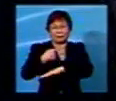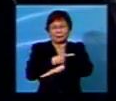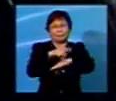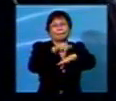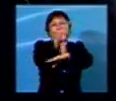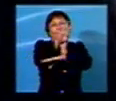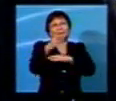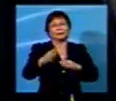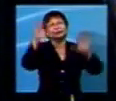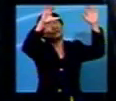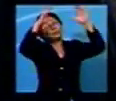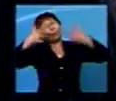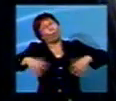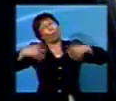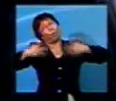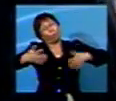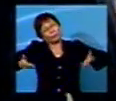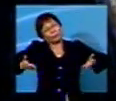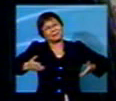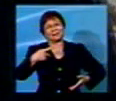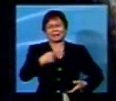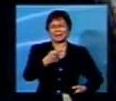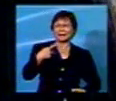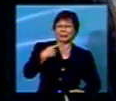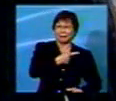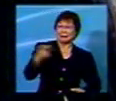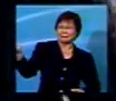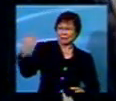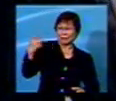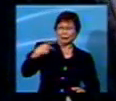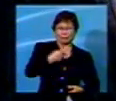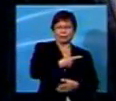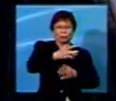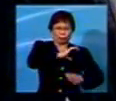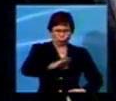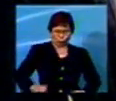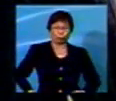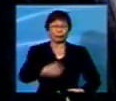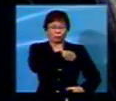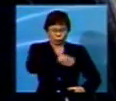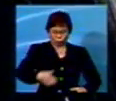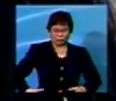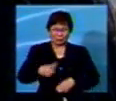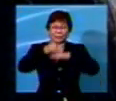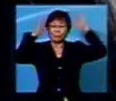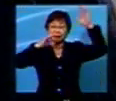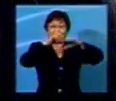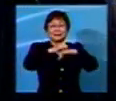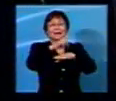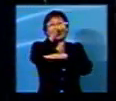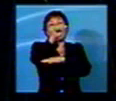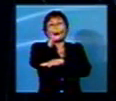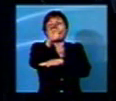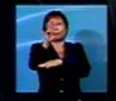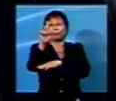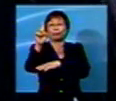jam 4: petang cuaca masih lagi panas dan kami dimaklumkan pada malam ini er pihak kedutaan Malaysia di Abu Dhabi ini akan bersama ataupun bertemu